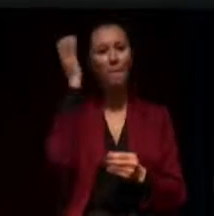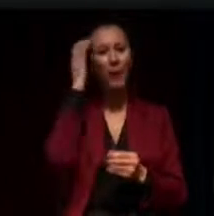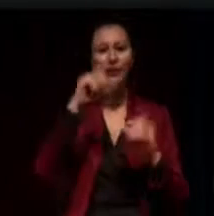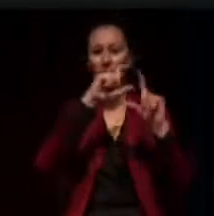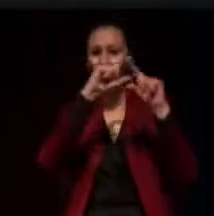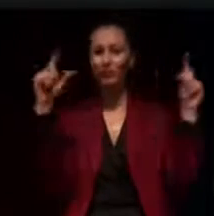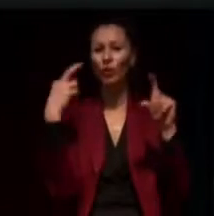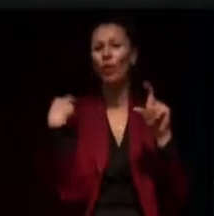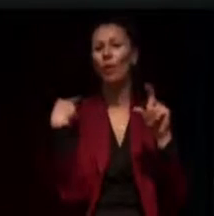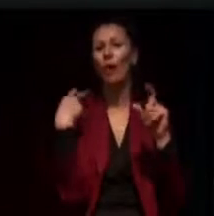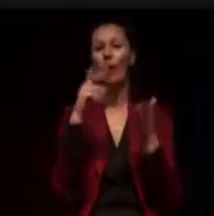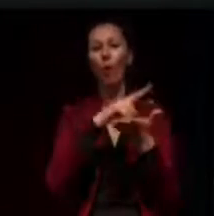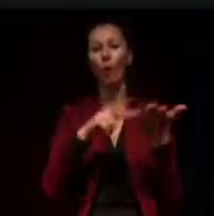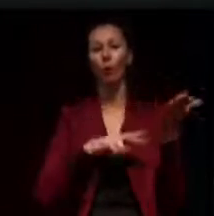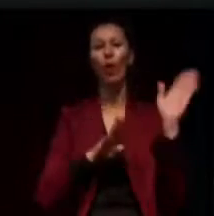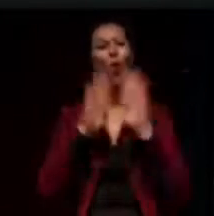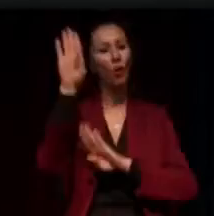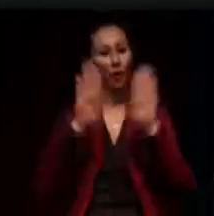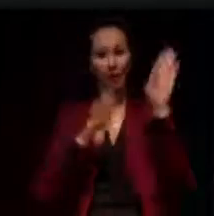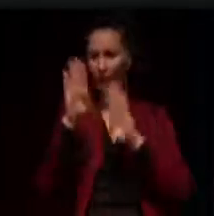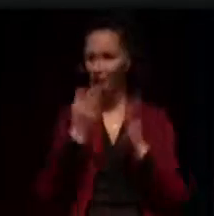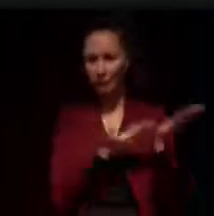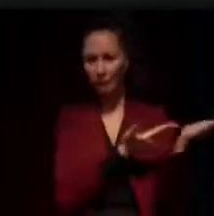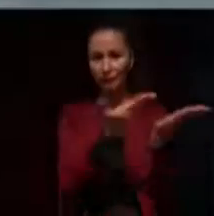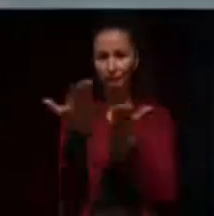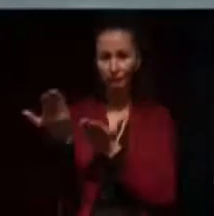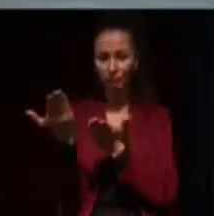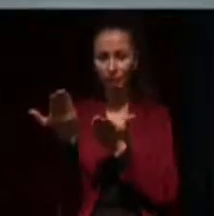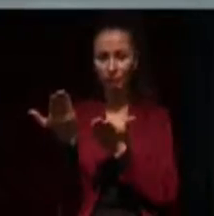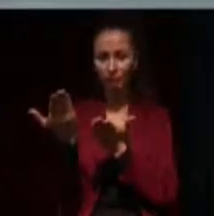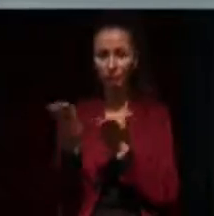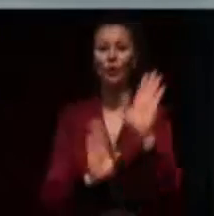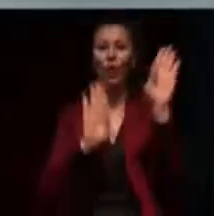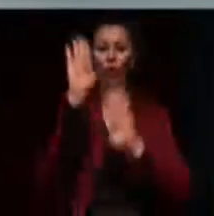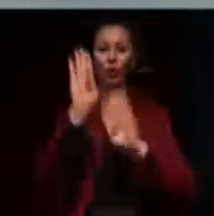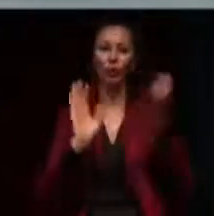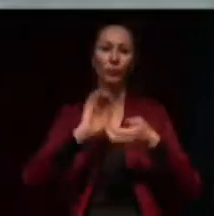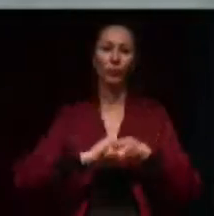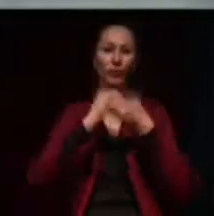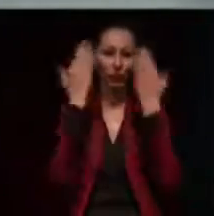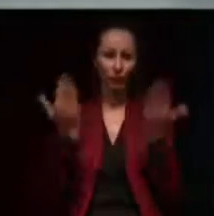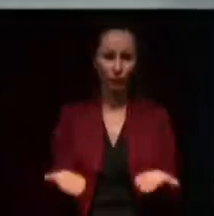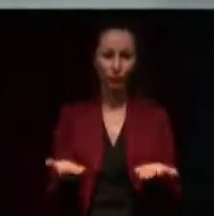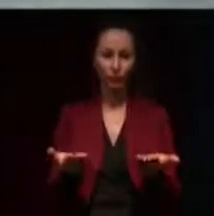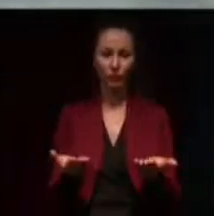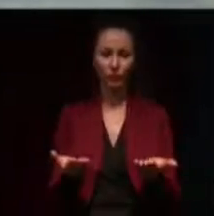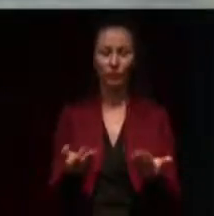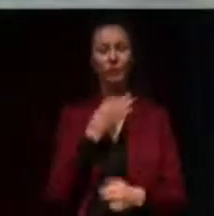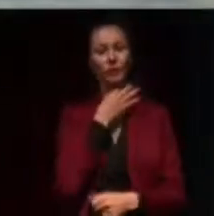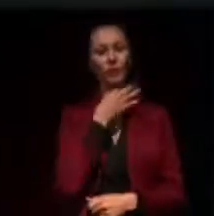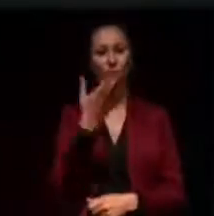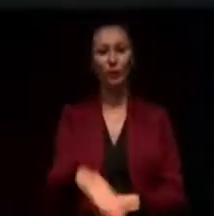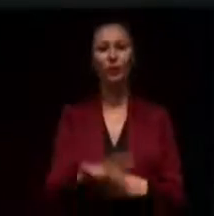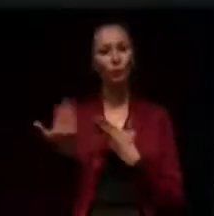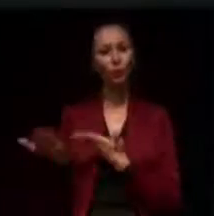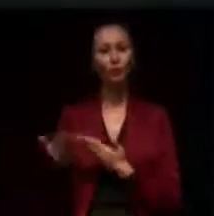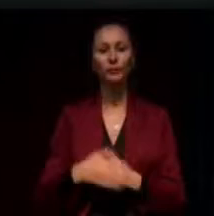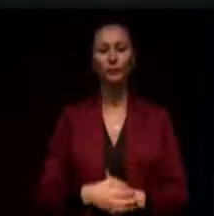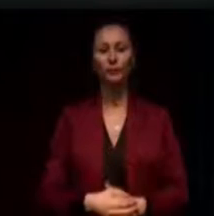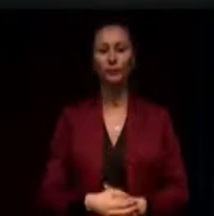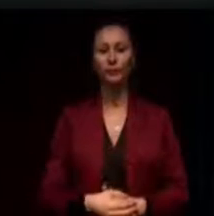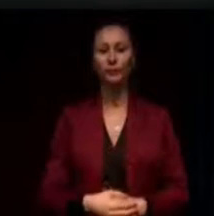numaraları okunarak oylanması hususunu oylarınıza sunuyorum. Kabul edenler, etmeyenler oy birliğiyle kabul edilmiştir. Teşekkür ediyorum. Buyurun.